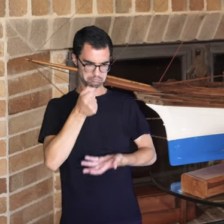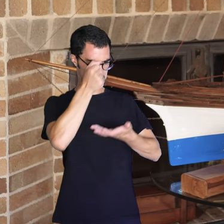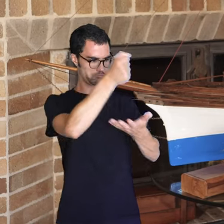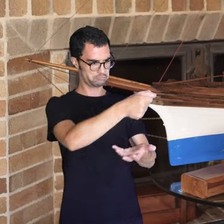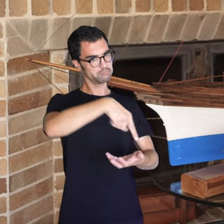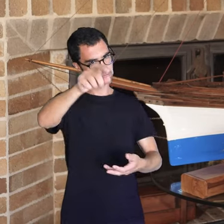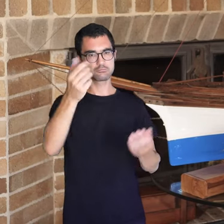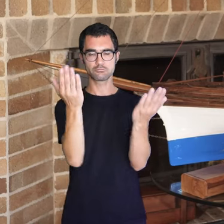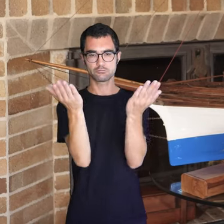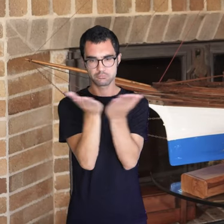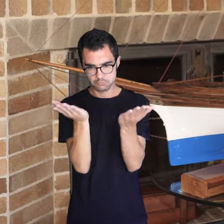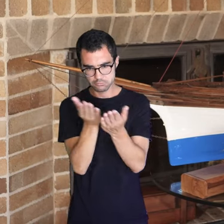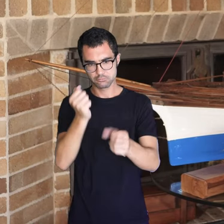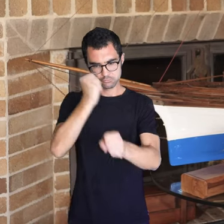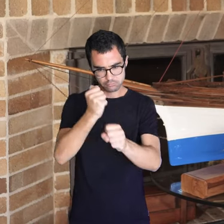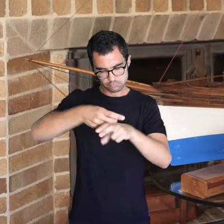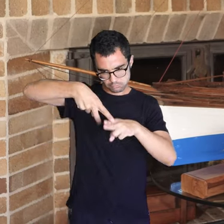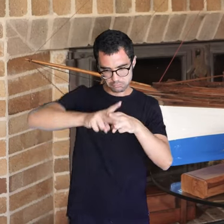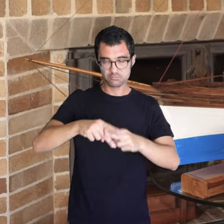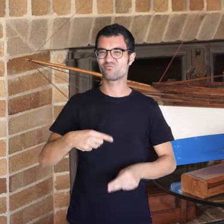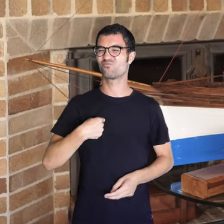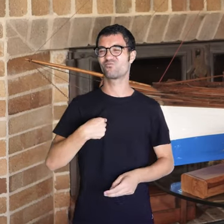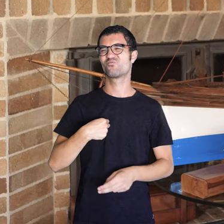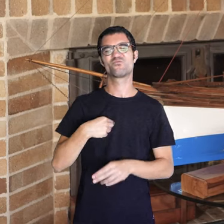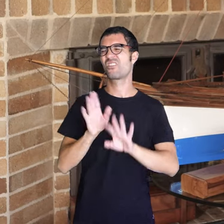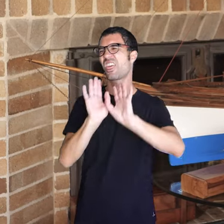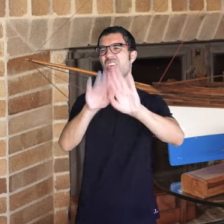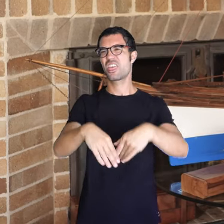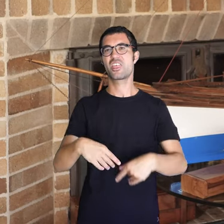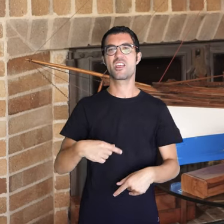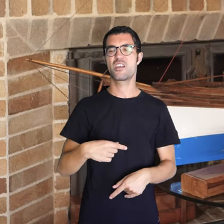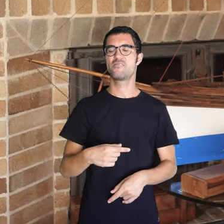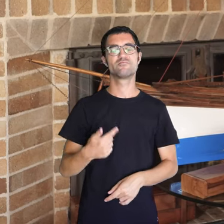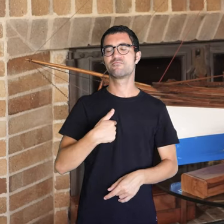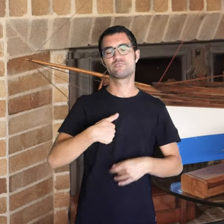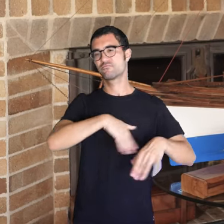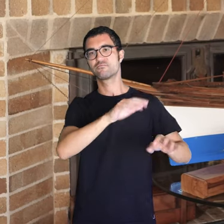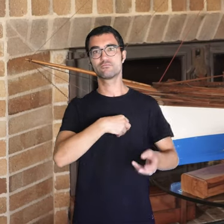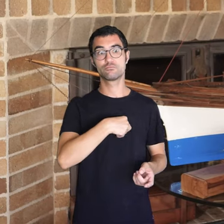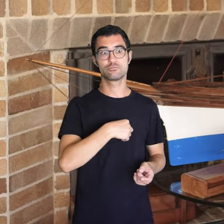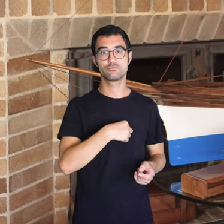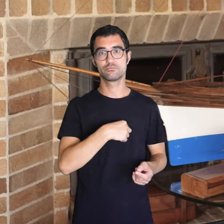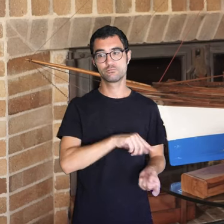que per cert no vaig poder aprofitar, perquè va coincidir en que